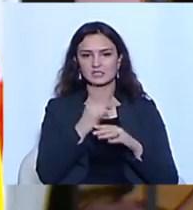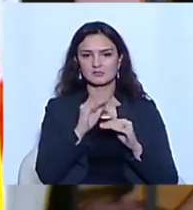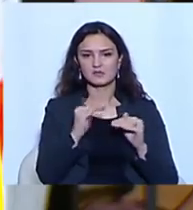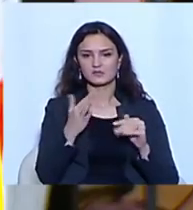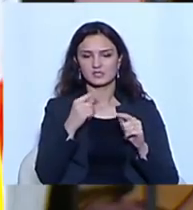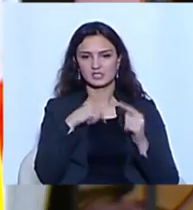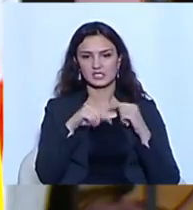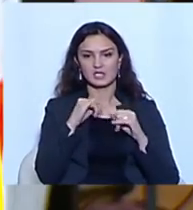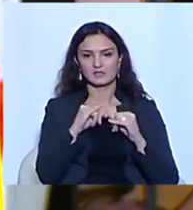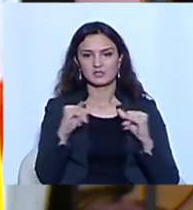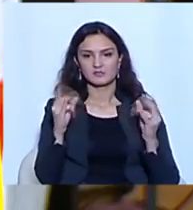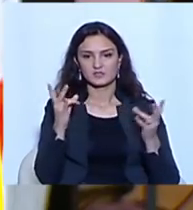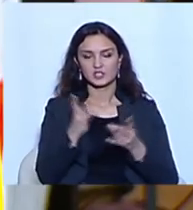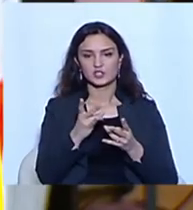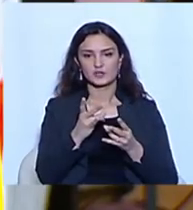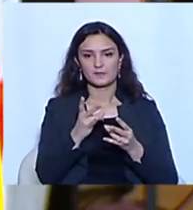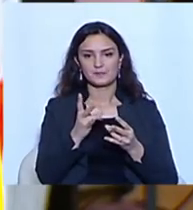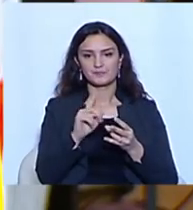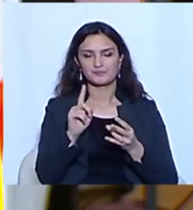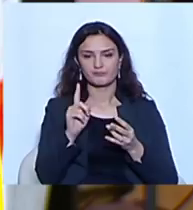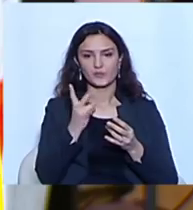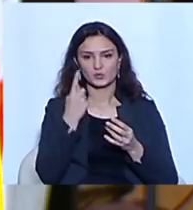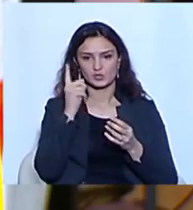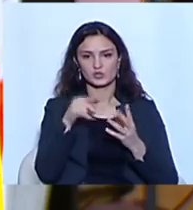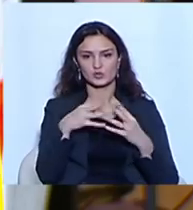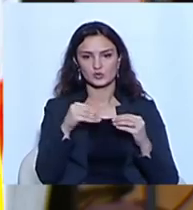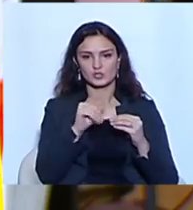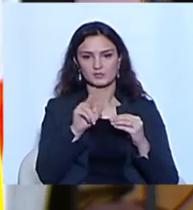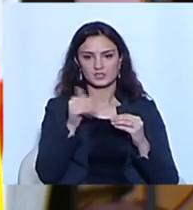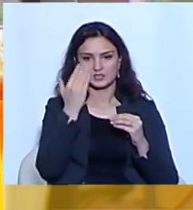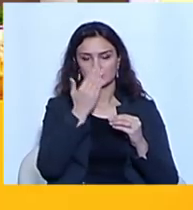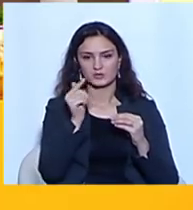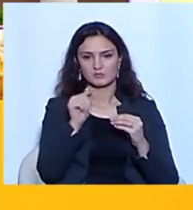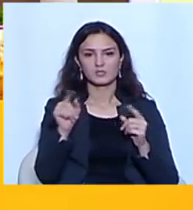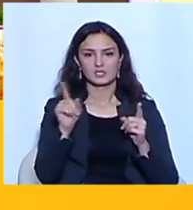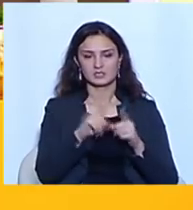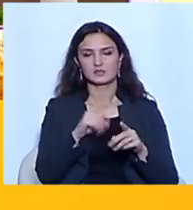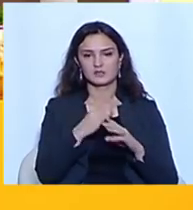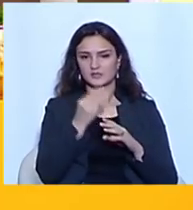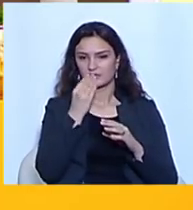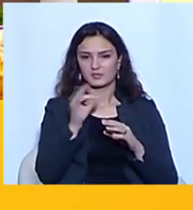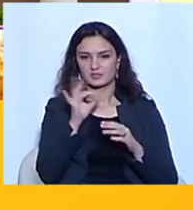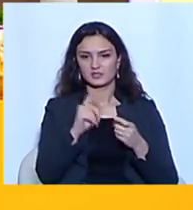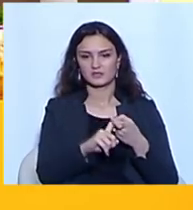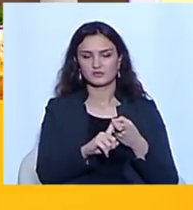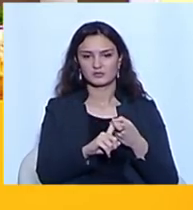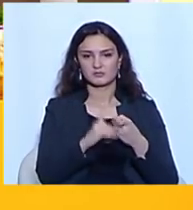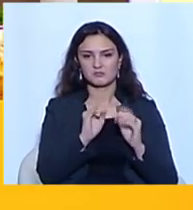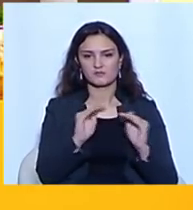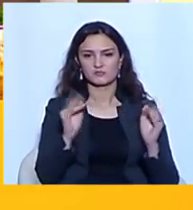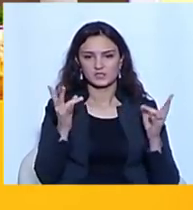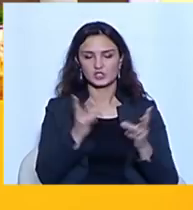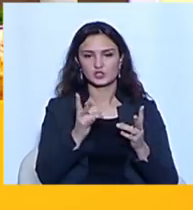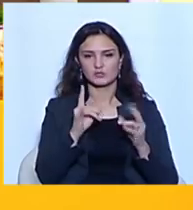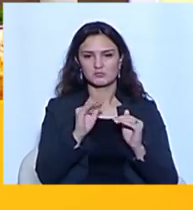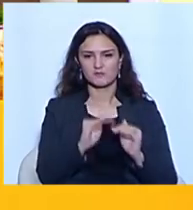ბავშვის განვითარებისათვის საჭიროება, რაც უნდა იცოდეს ოჯახმაც და საზოგადოებამაც, ასევეა კვებასთან დაკავშირებით. ბავშვებს